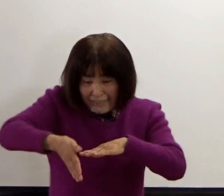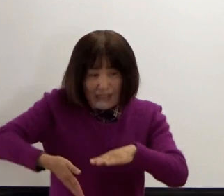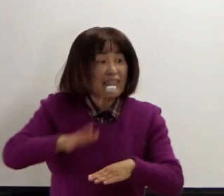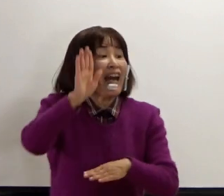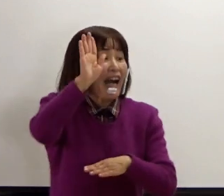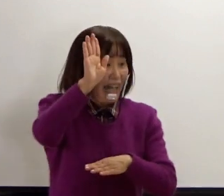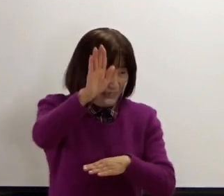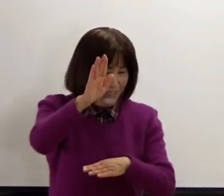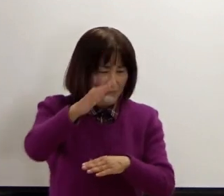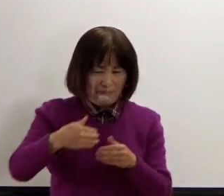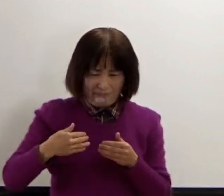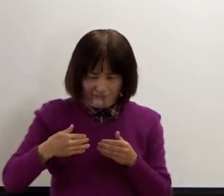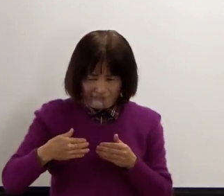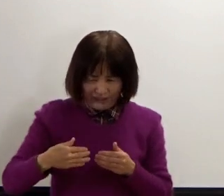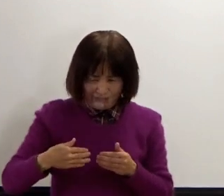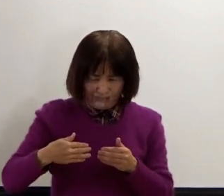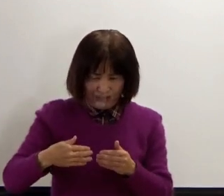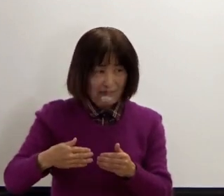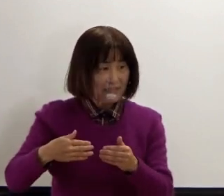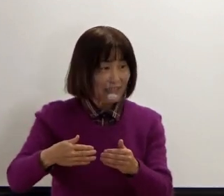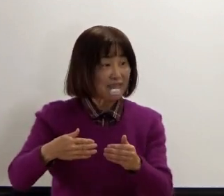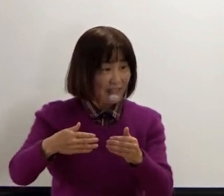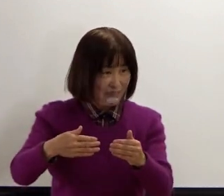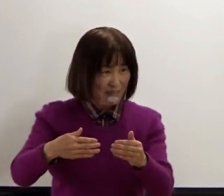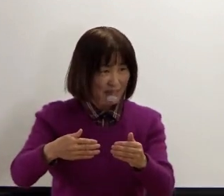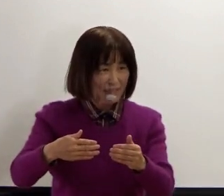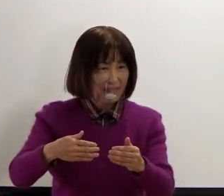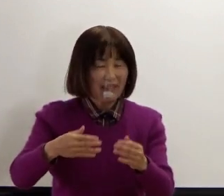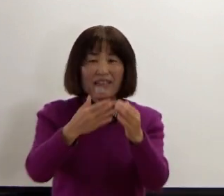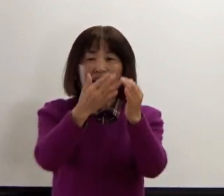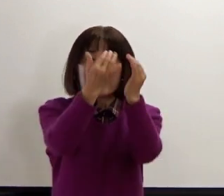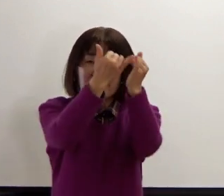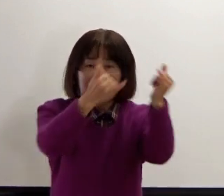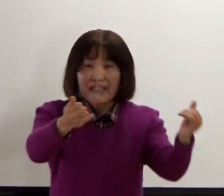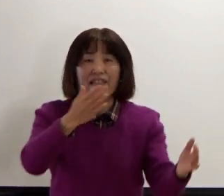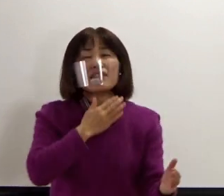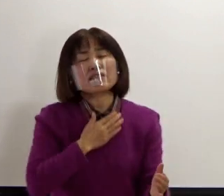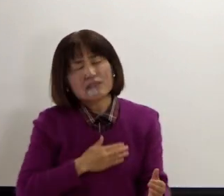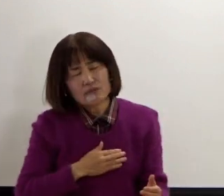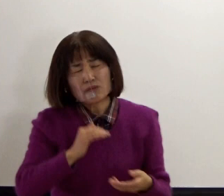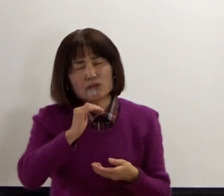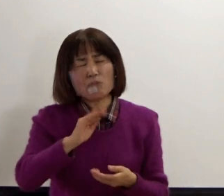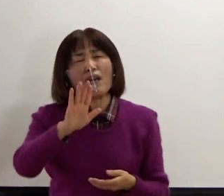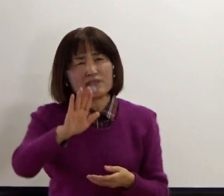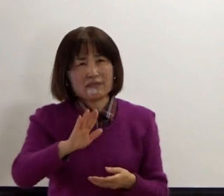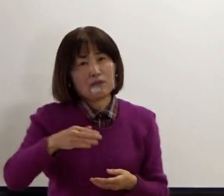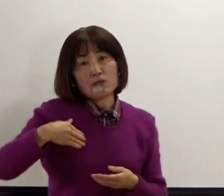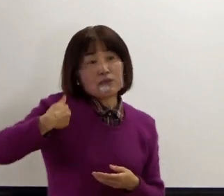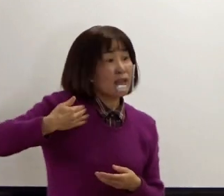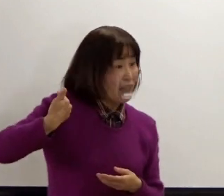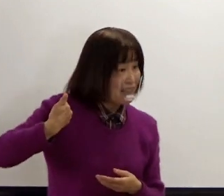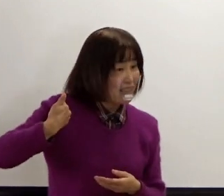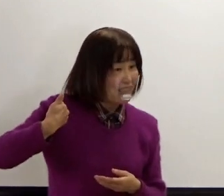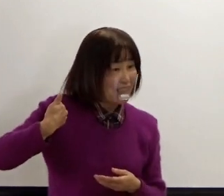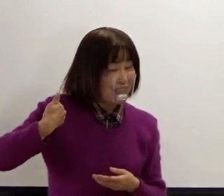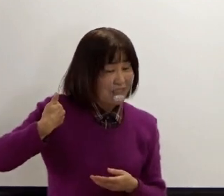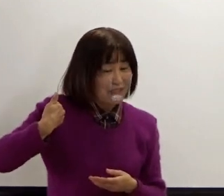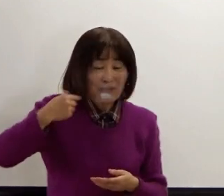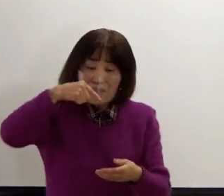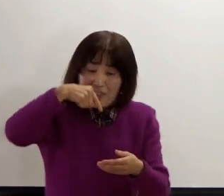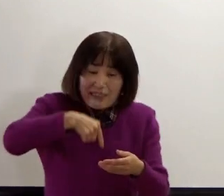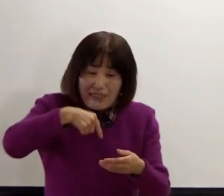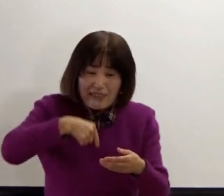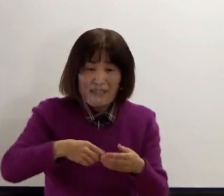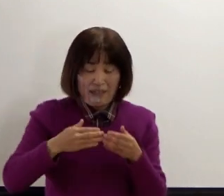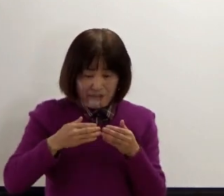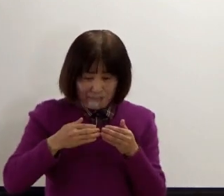か私たちの知ることもあるし知らないこともありますけれども、計画的に、そしていろんな人を巻き